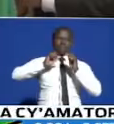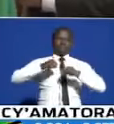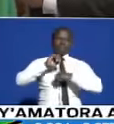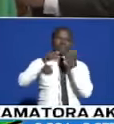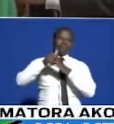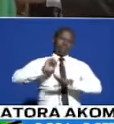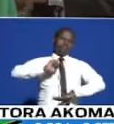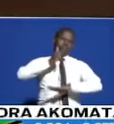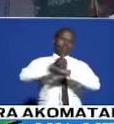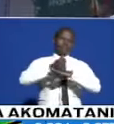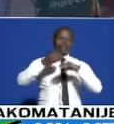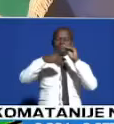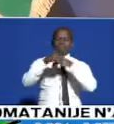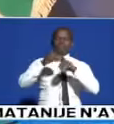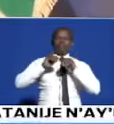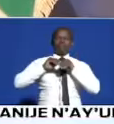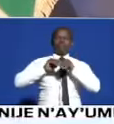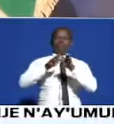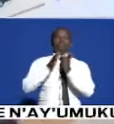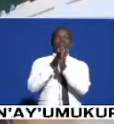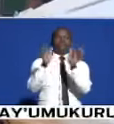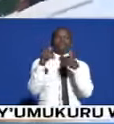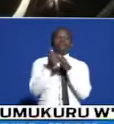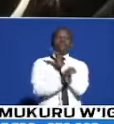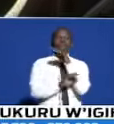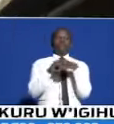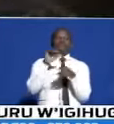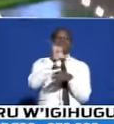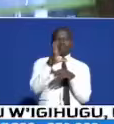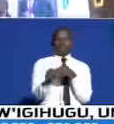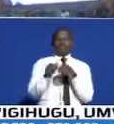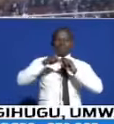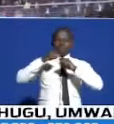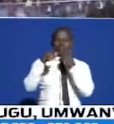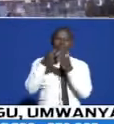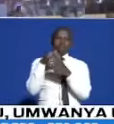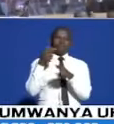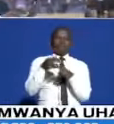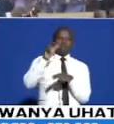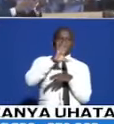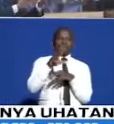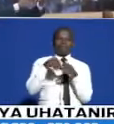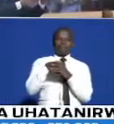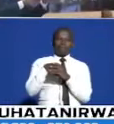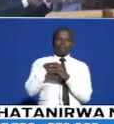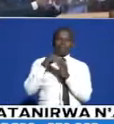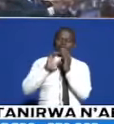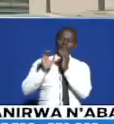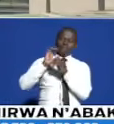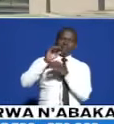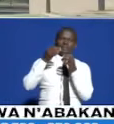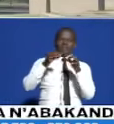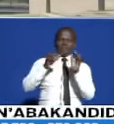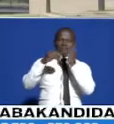ashyiraho isoko rusange rihuriyeho n'ibihugu bya Afurika, amasezerano azwi nka African Continental Free Trade Area